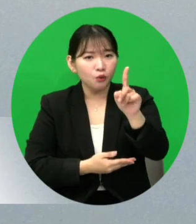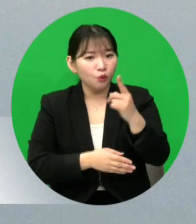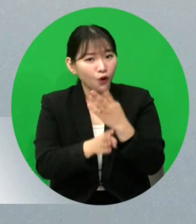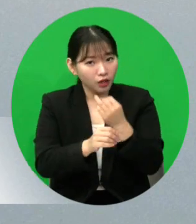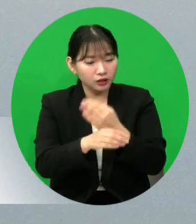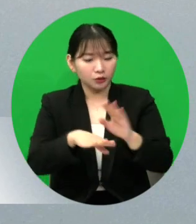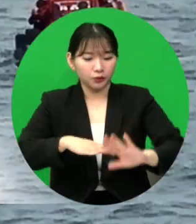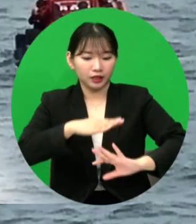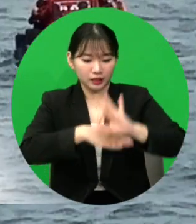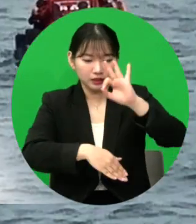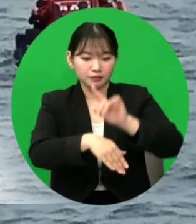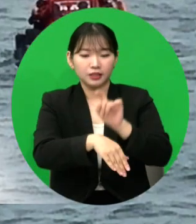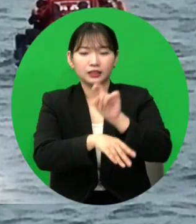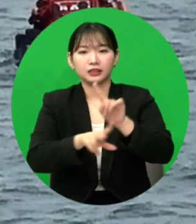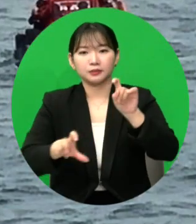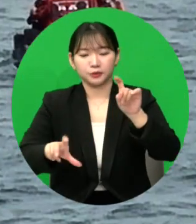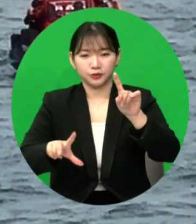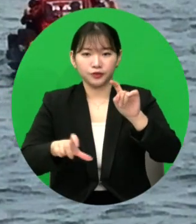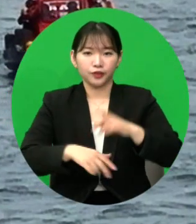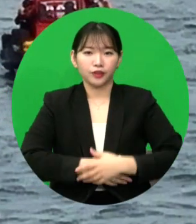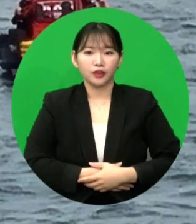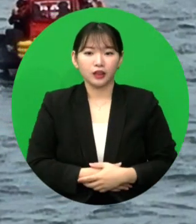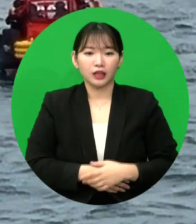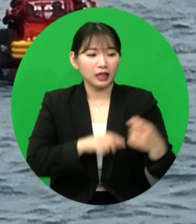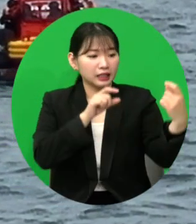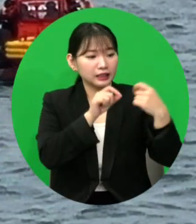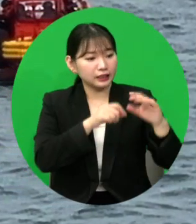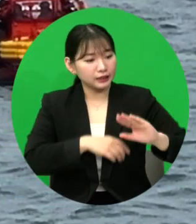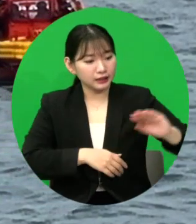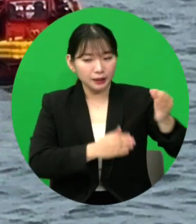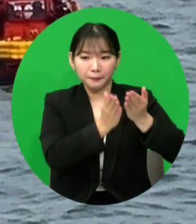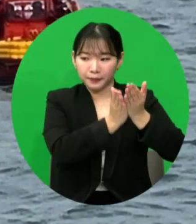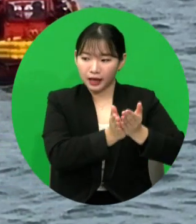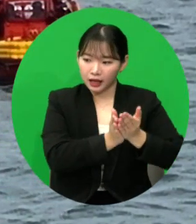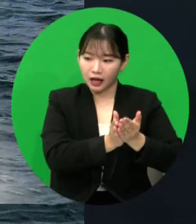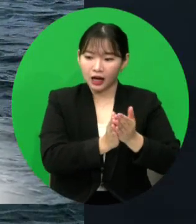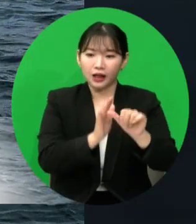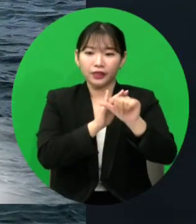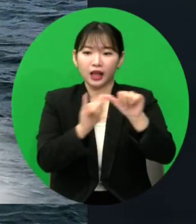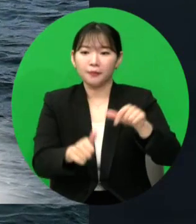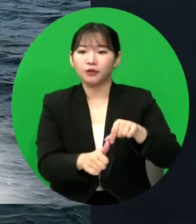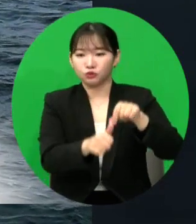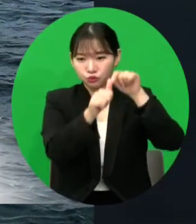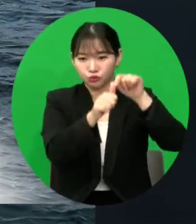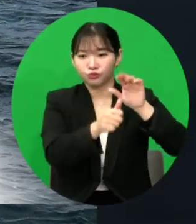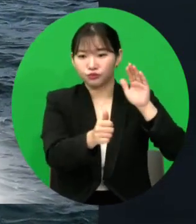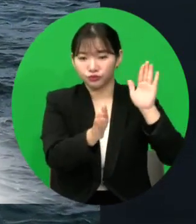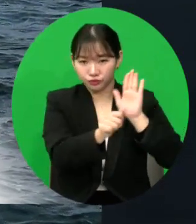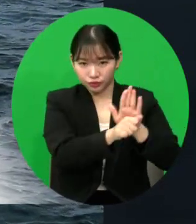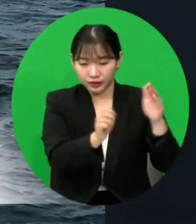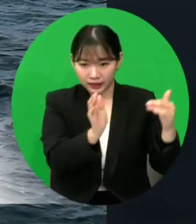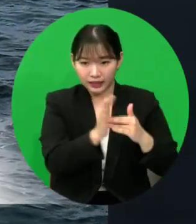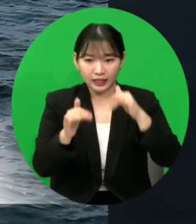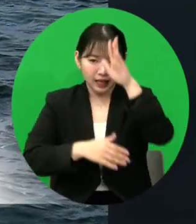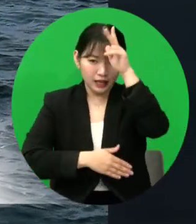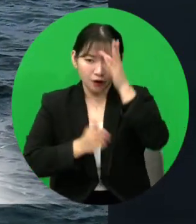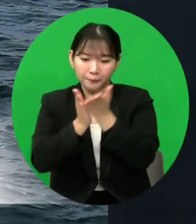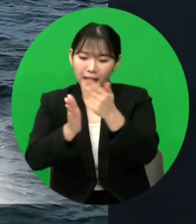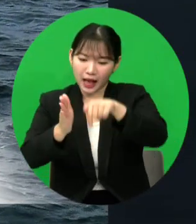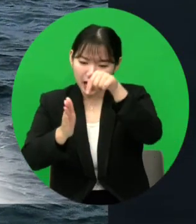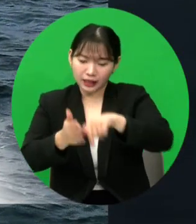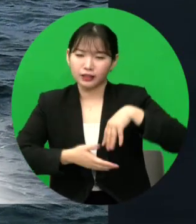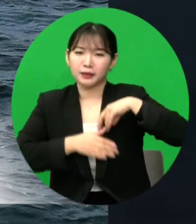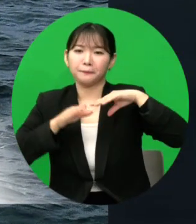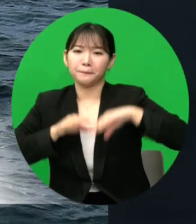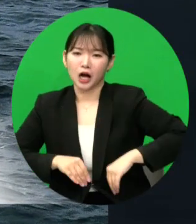건 오늘 오전 11시 25분쯤. 인근을 지나던 선박이 선원 5명을 구조했고 해경이 선내에서